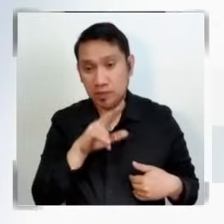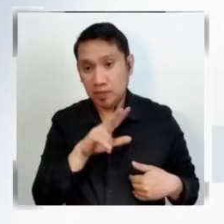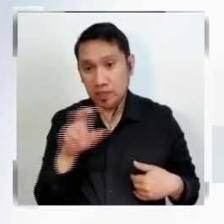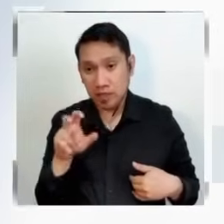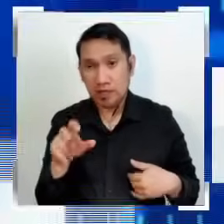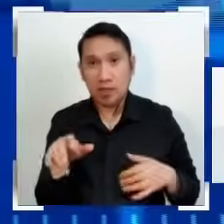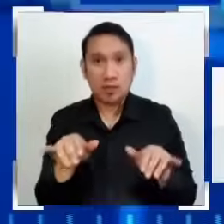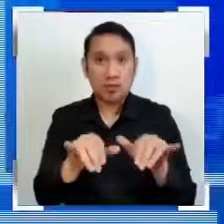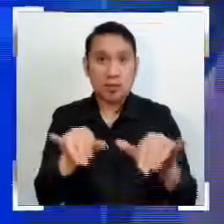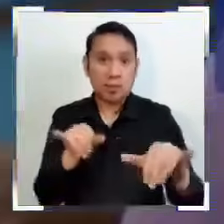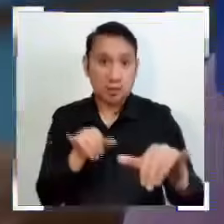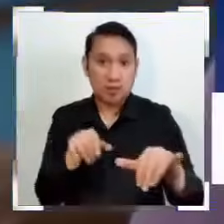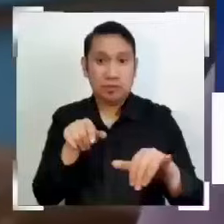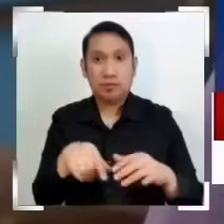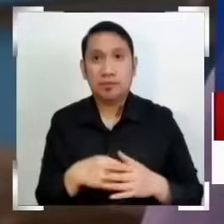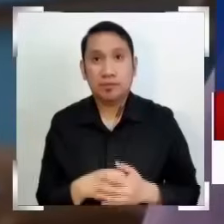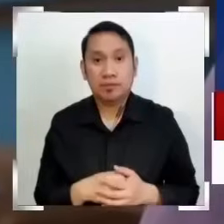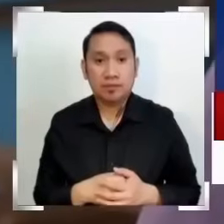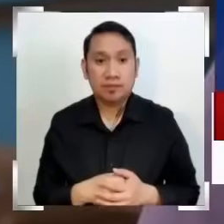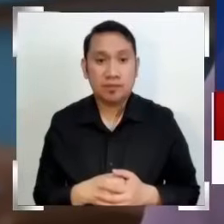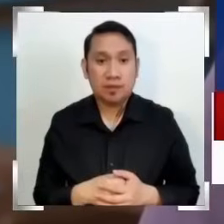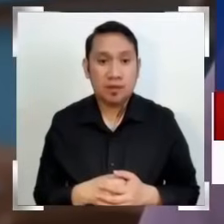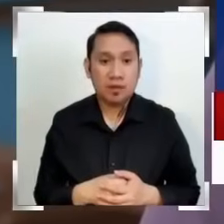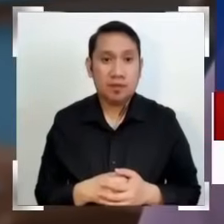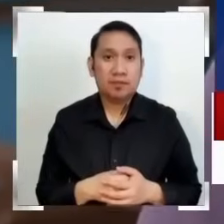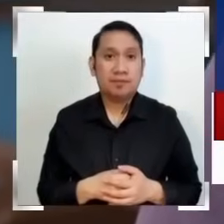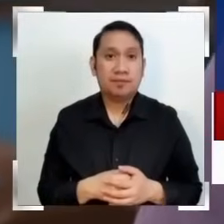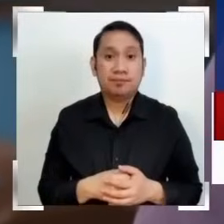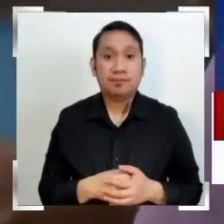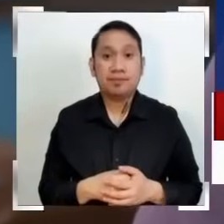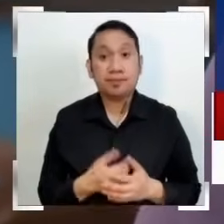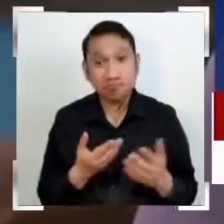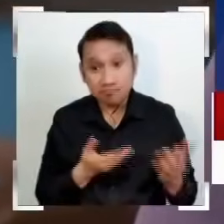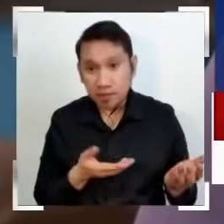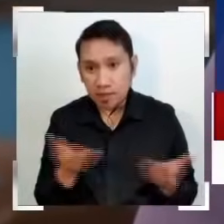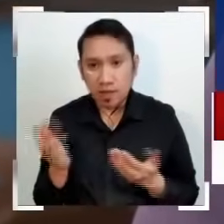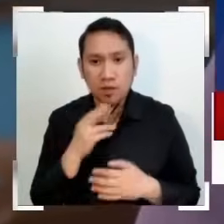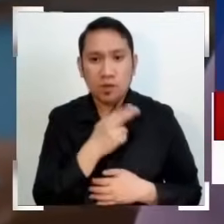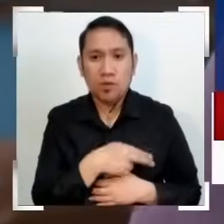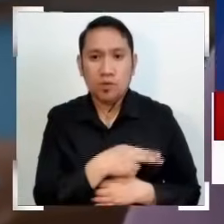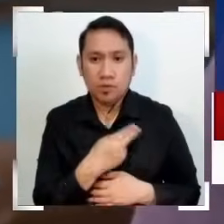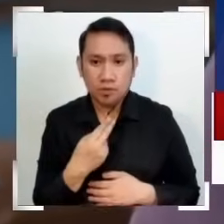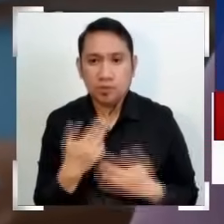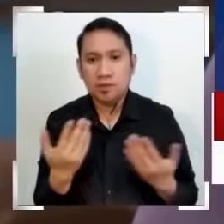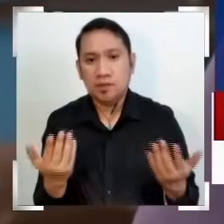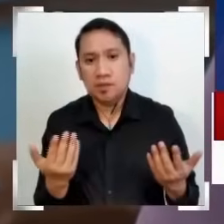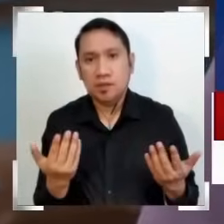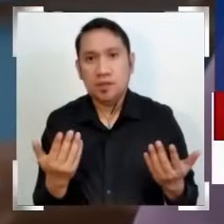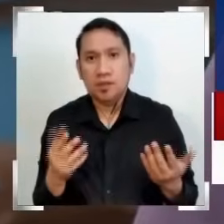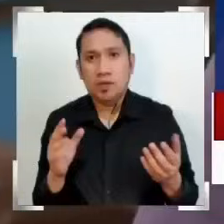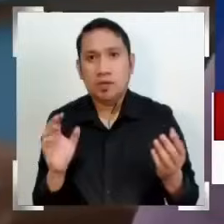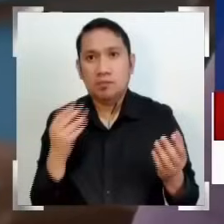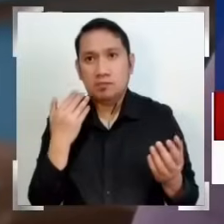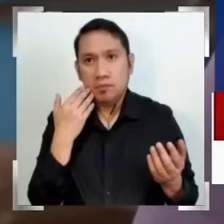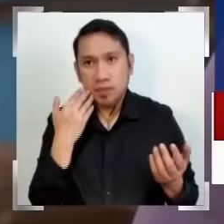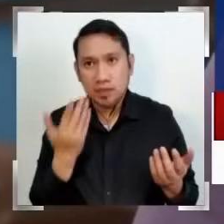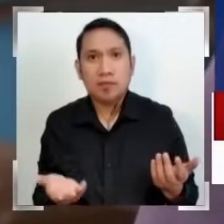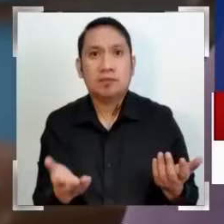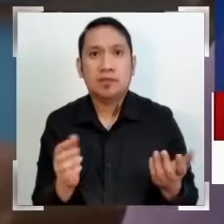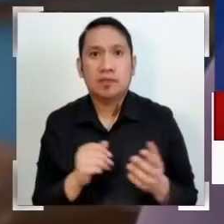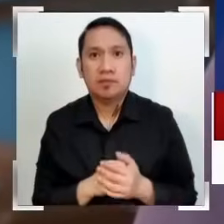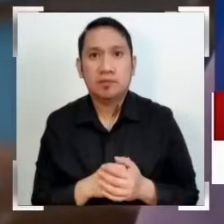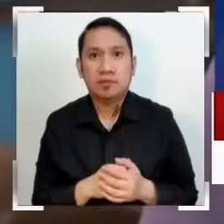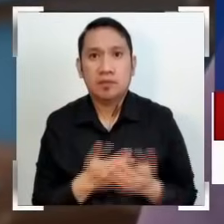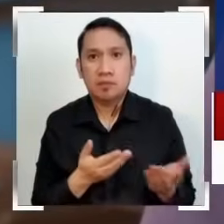sa pinangyarihan. Pag da sa ospital, wala na dyan siya. Punso ka namang patay na dyan siya